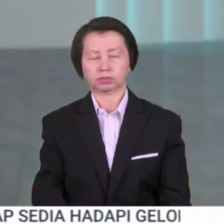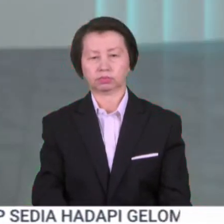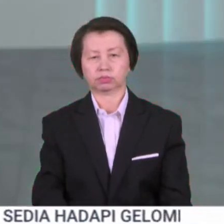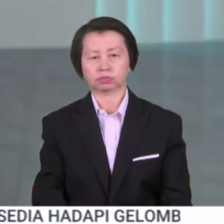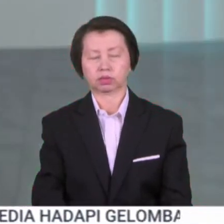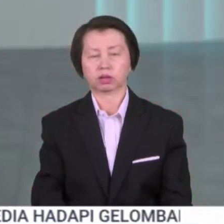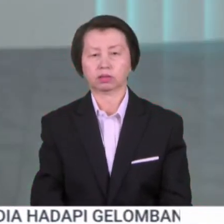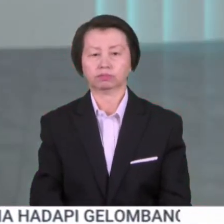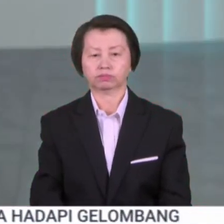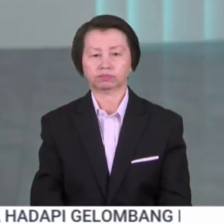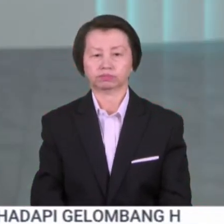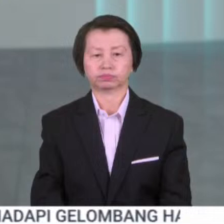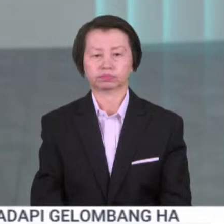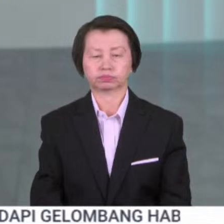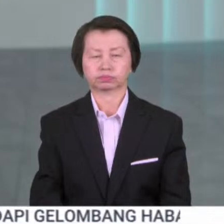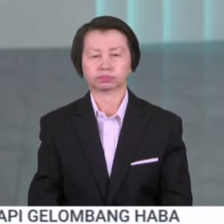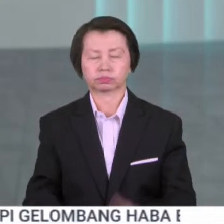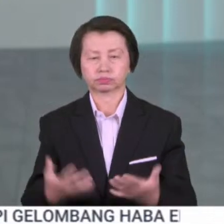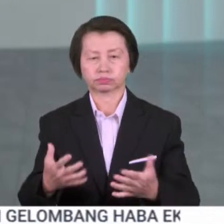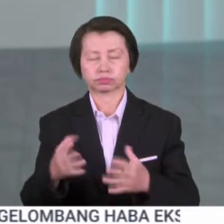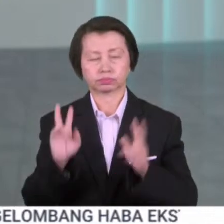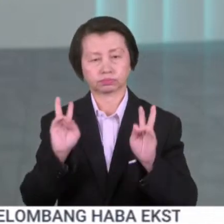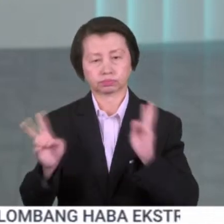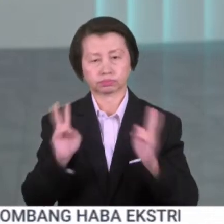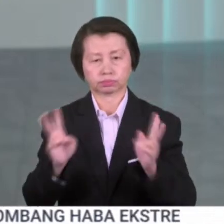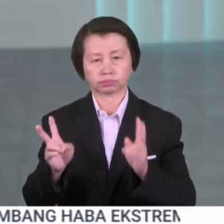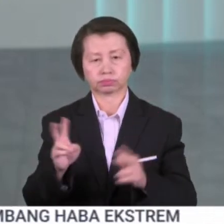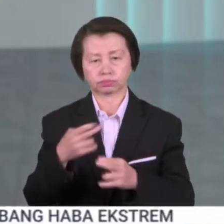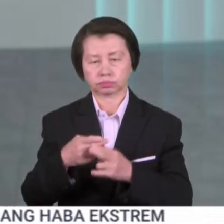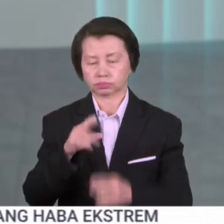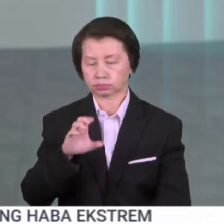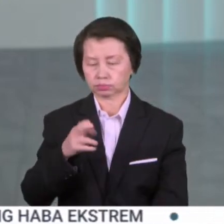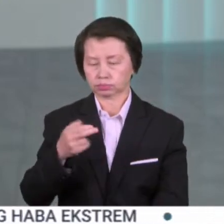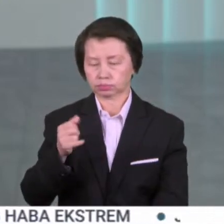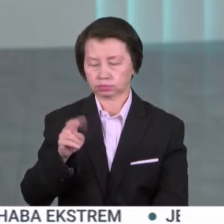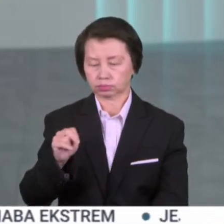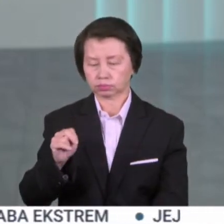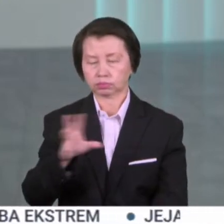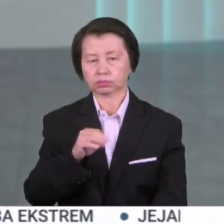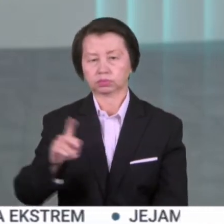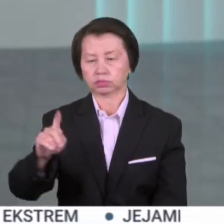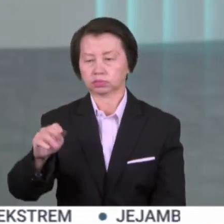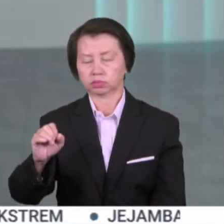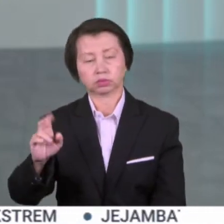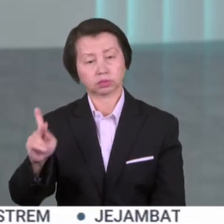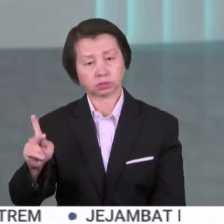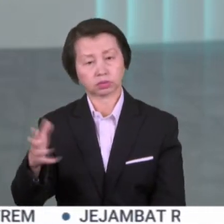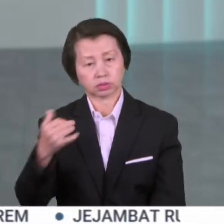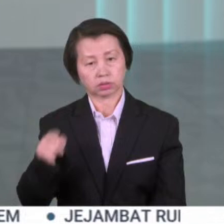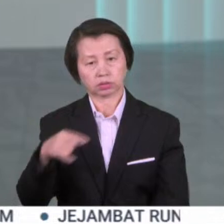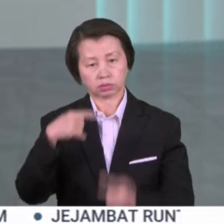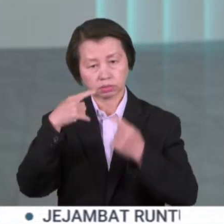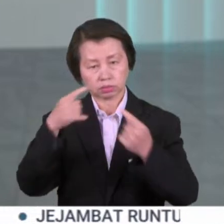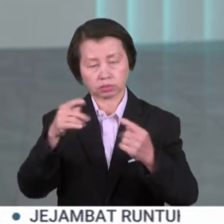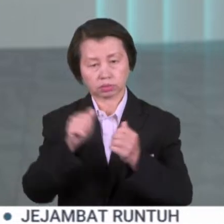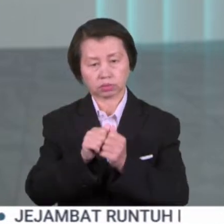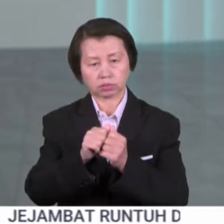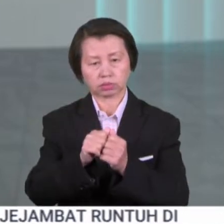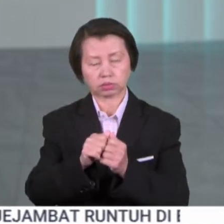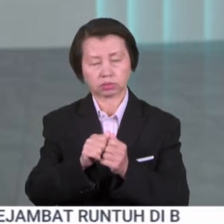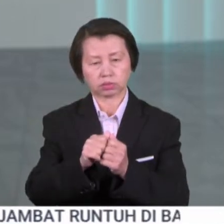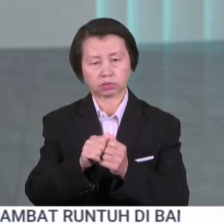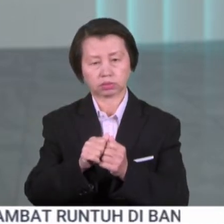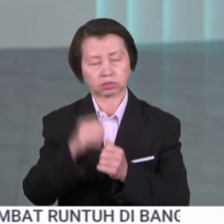ini dalamada itu pasangan bergu campuran negara Chen tang J dan to Iwi berhasrat kejayaan pada kejan terbuka